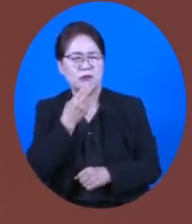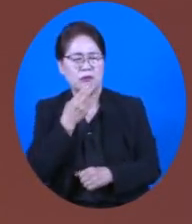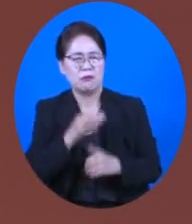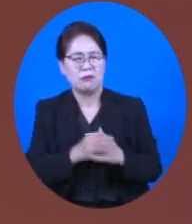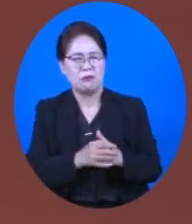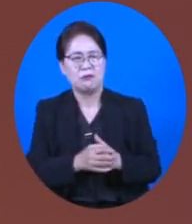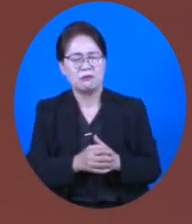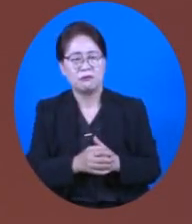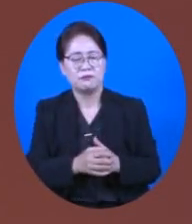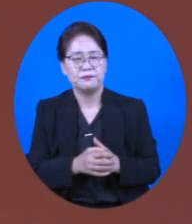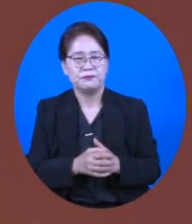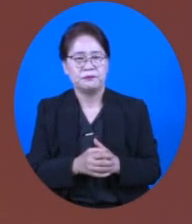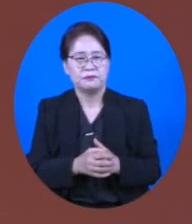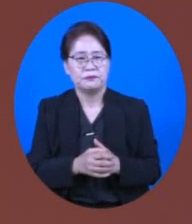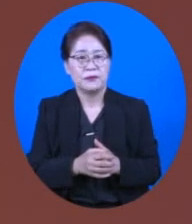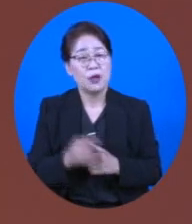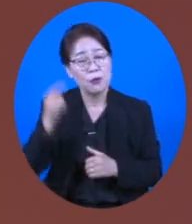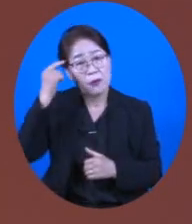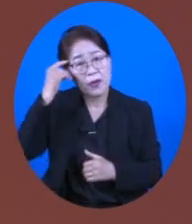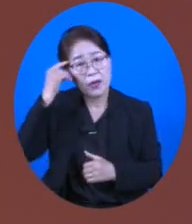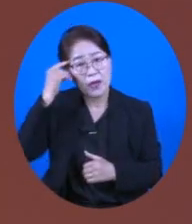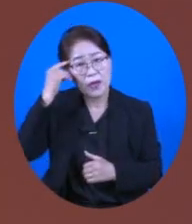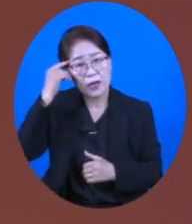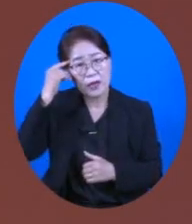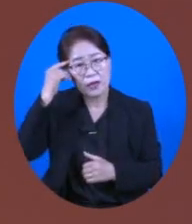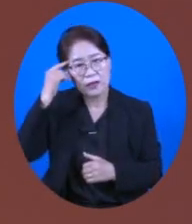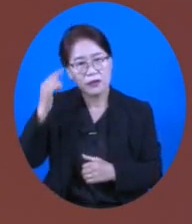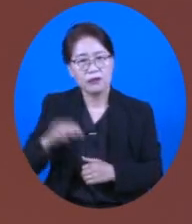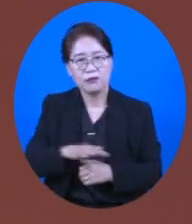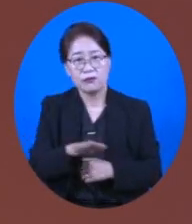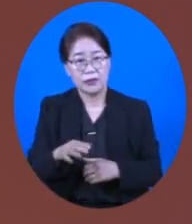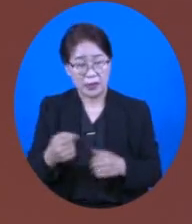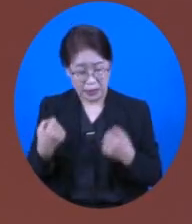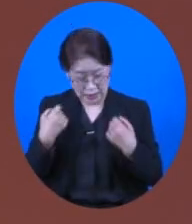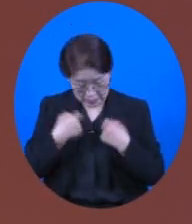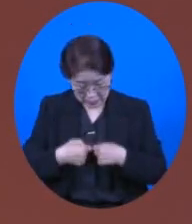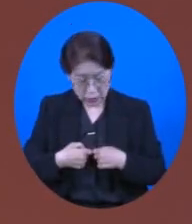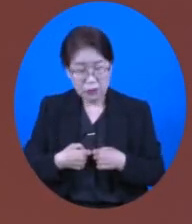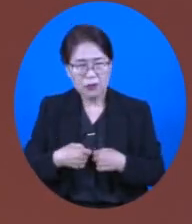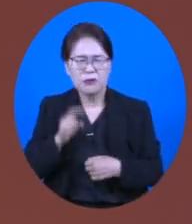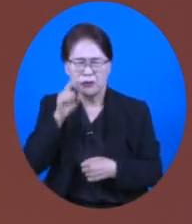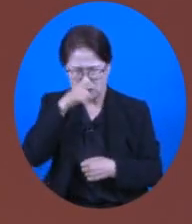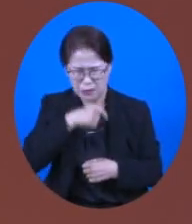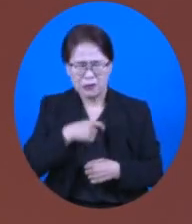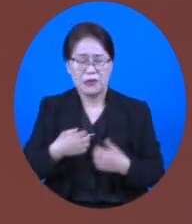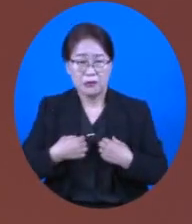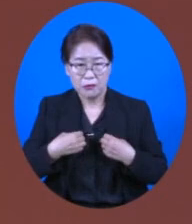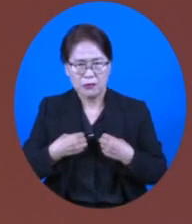없는 사람이에요. 왜냐하면 우리가 입고 있는 옷이 더러운 옷이기 때문이죠.